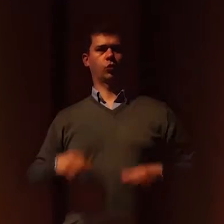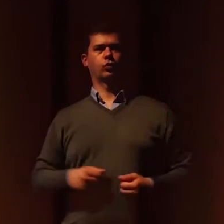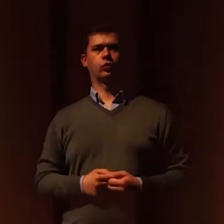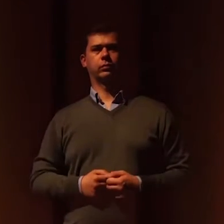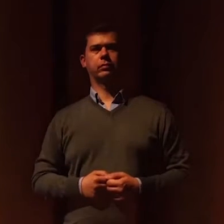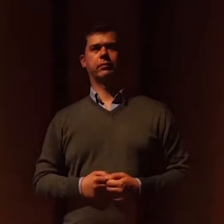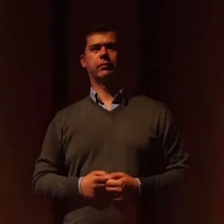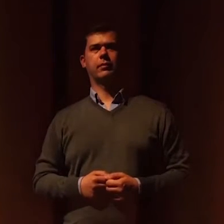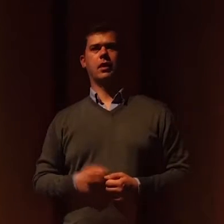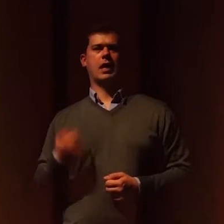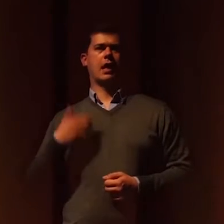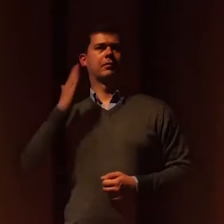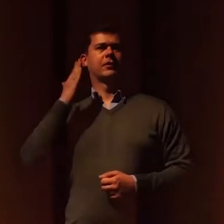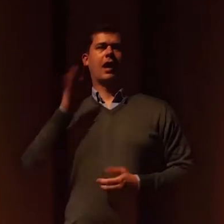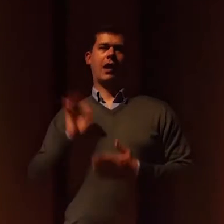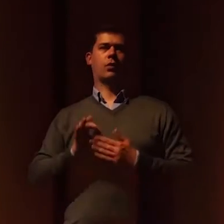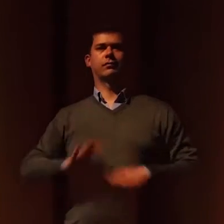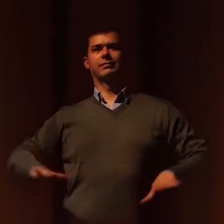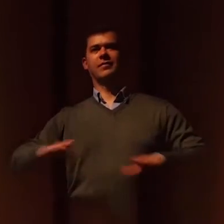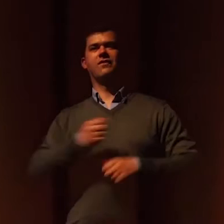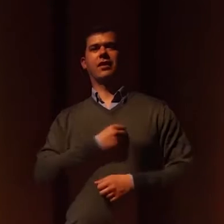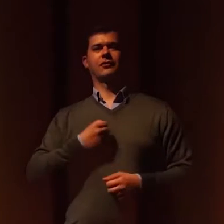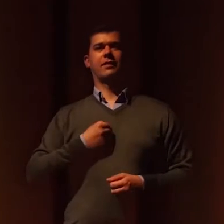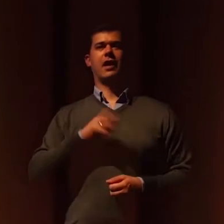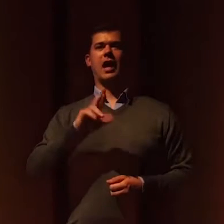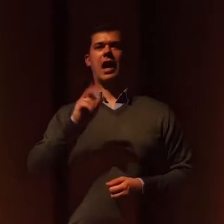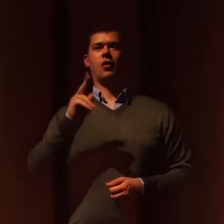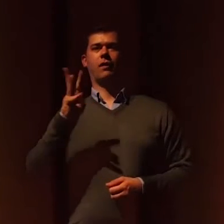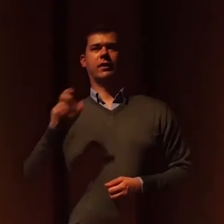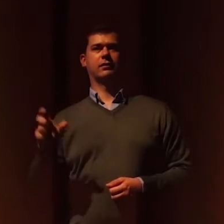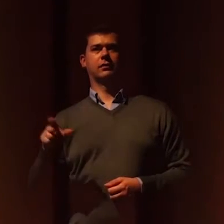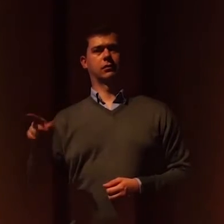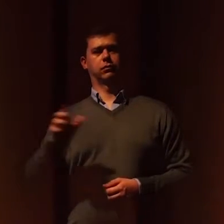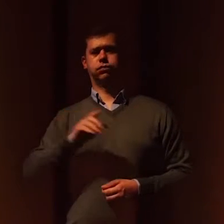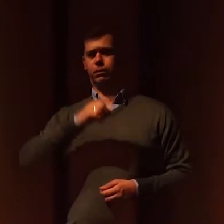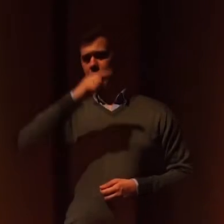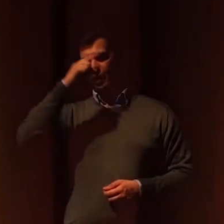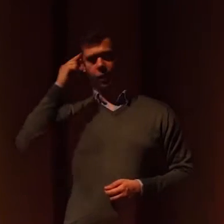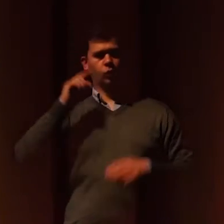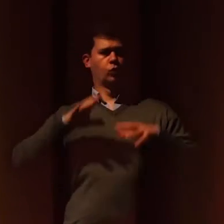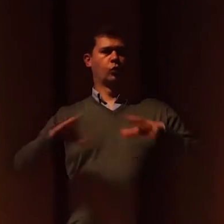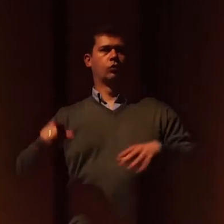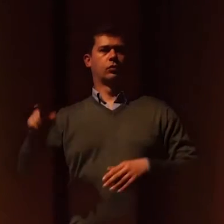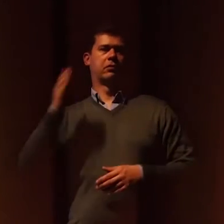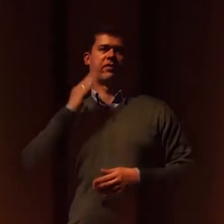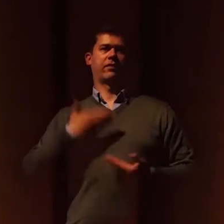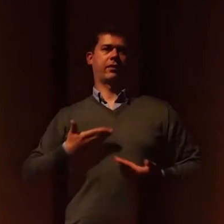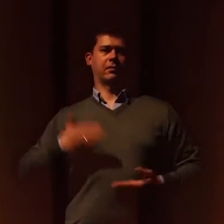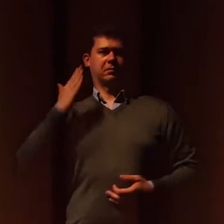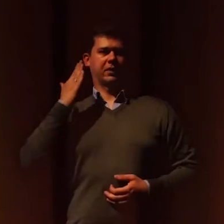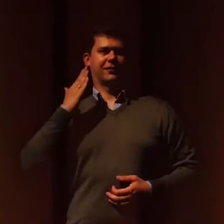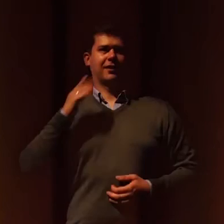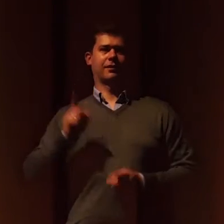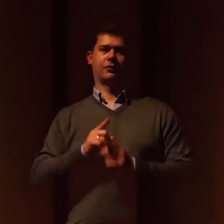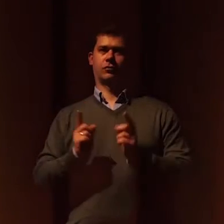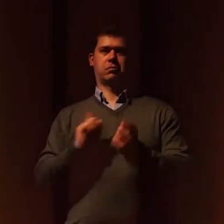liczna ja akurat mieszkam w takim rejonie Warszawy na Rakowcu gdzie mnóstwo mieszka Wietnamczyków i